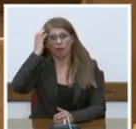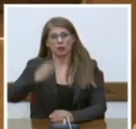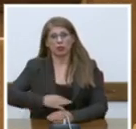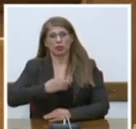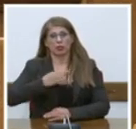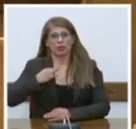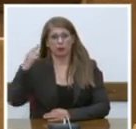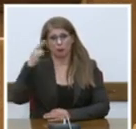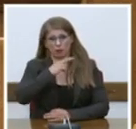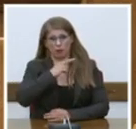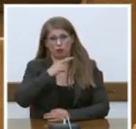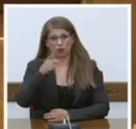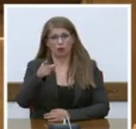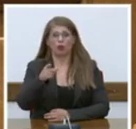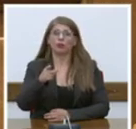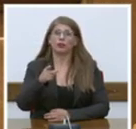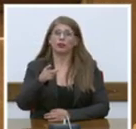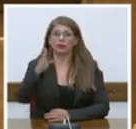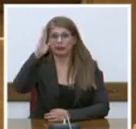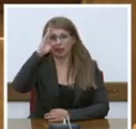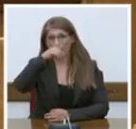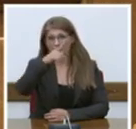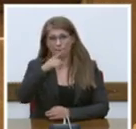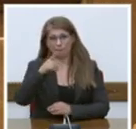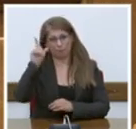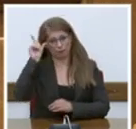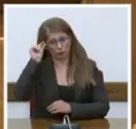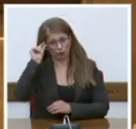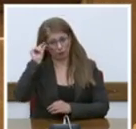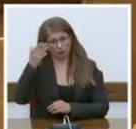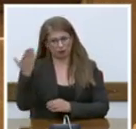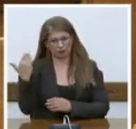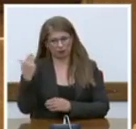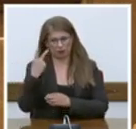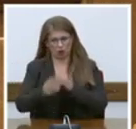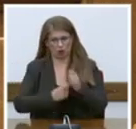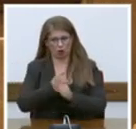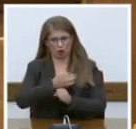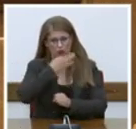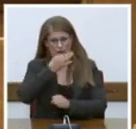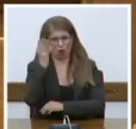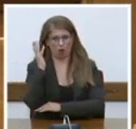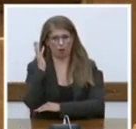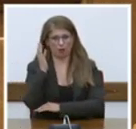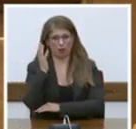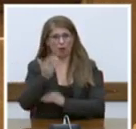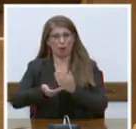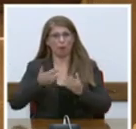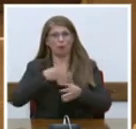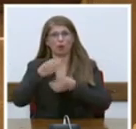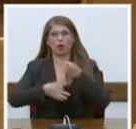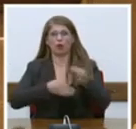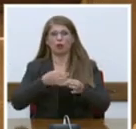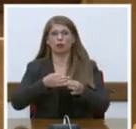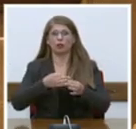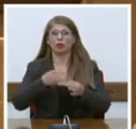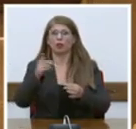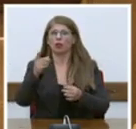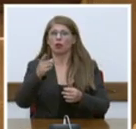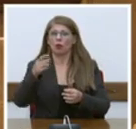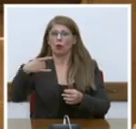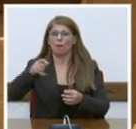στο Πανεπιστήμιο Στάνφορντ, τον ΗΠΑ, όπου μιλήσατε προ 2 ετών, σας προλόγησε ο πάστορας